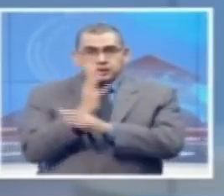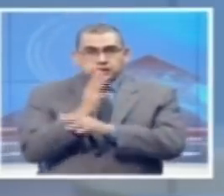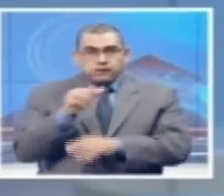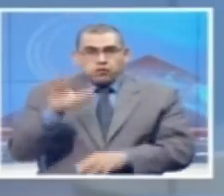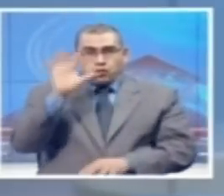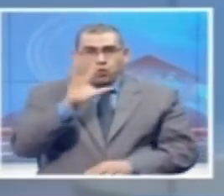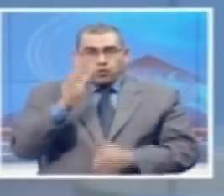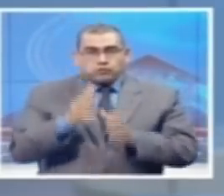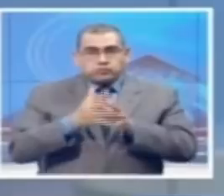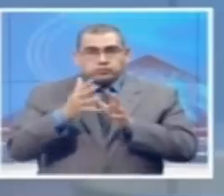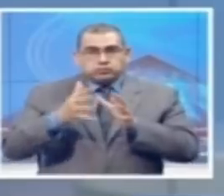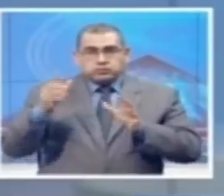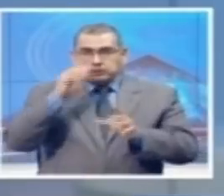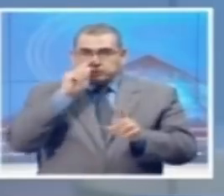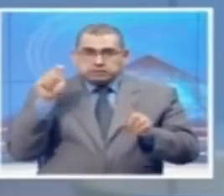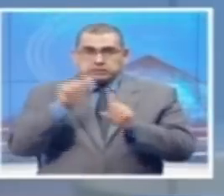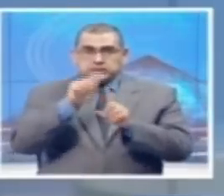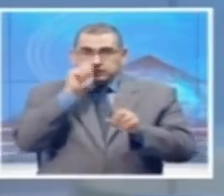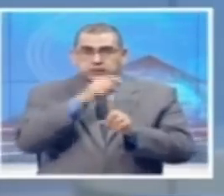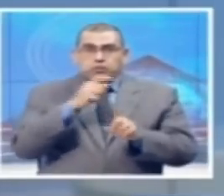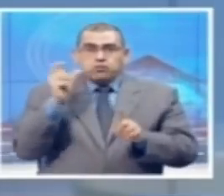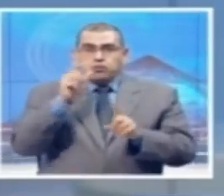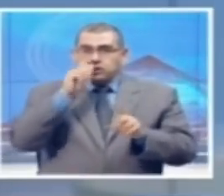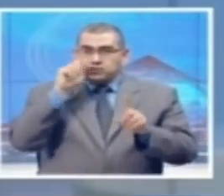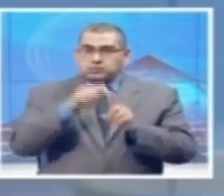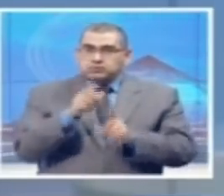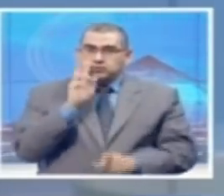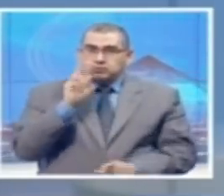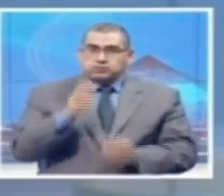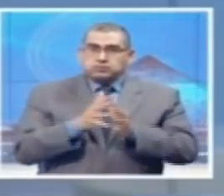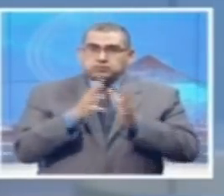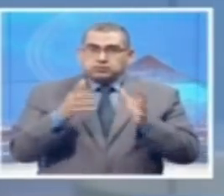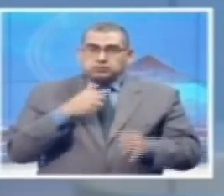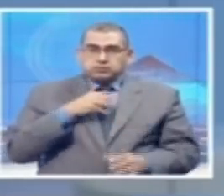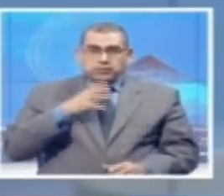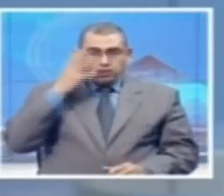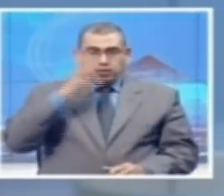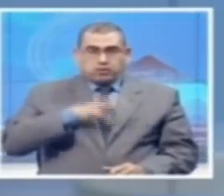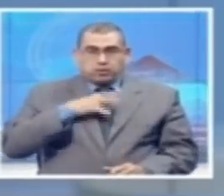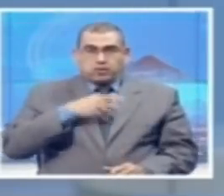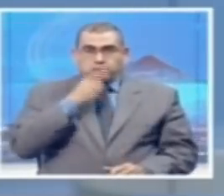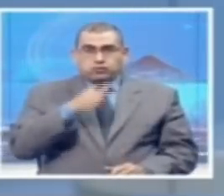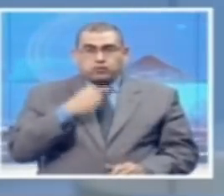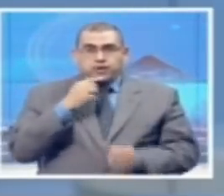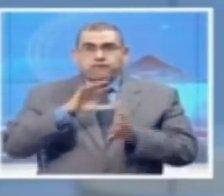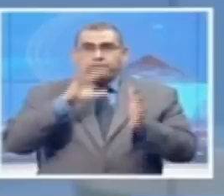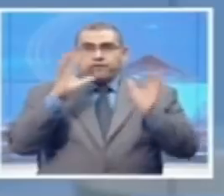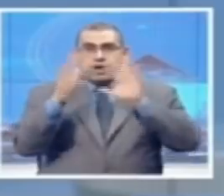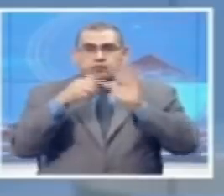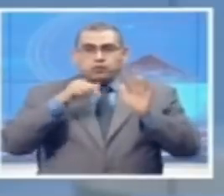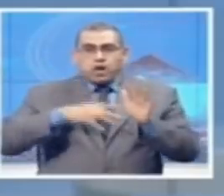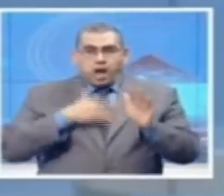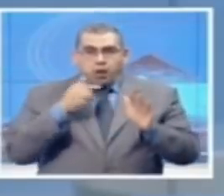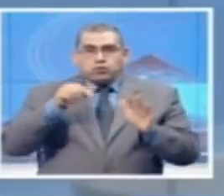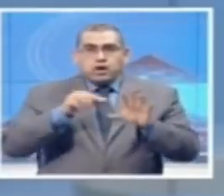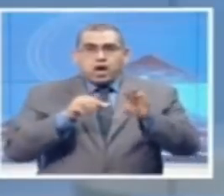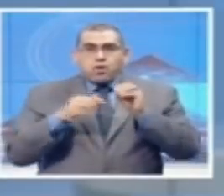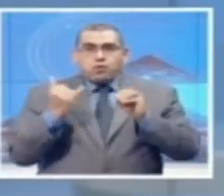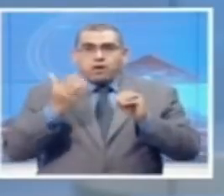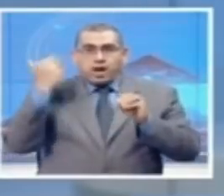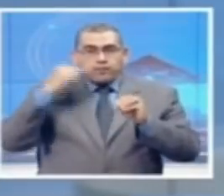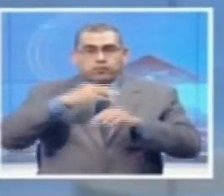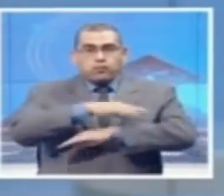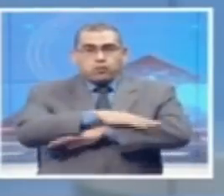وتصاعد أنشطته العدوانية والعدائية ضد المسلمين، مؤكدا أن العالم اليوم في حاجة أكثر من أي وقت مضى إلى